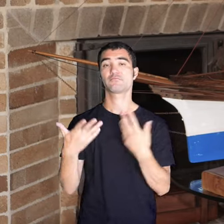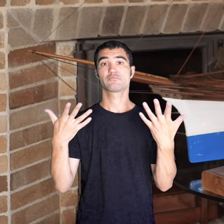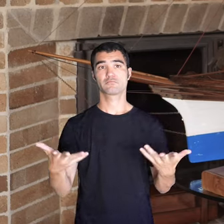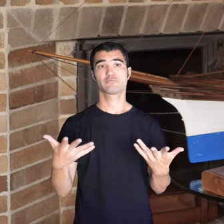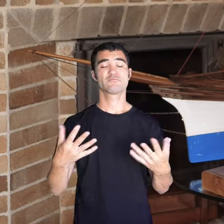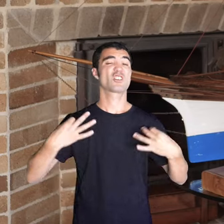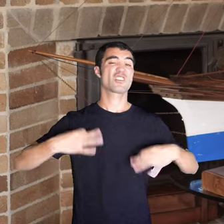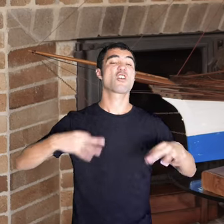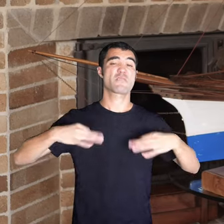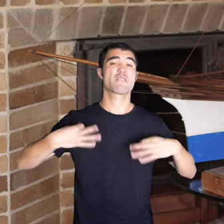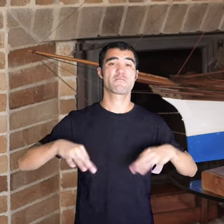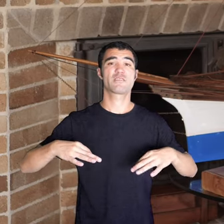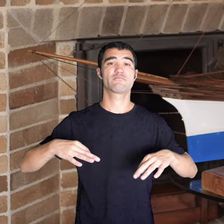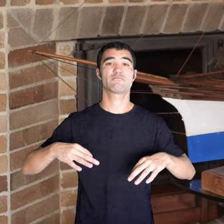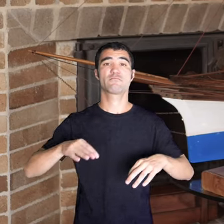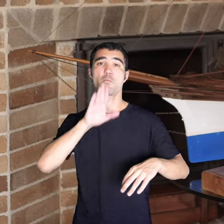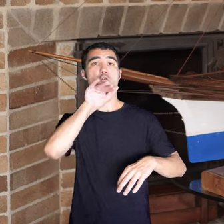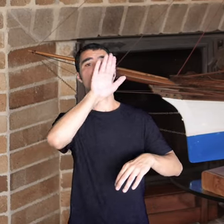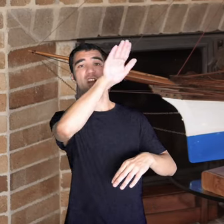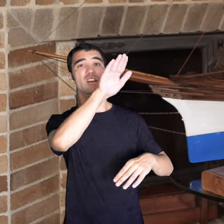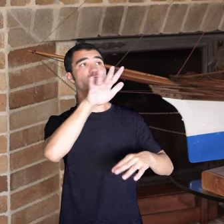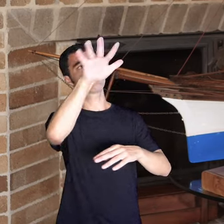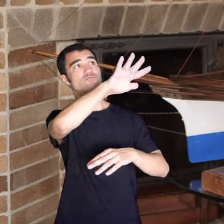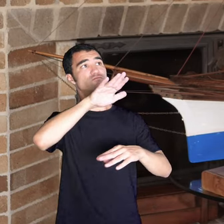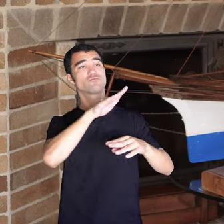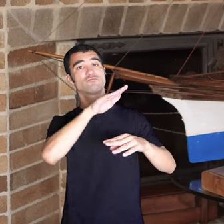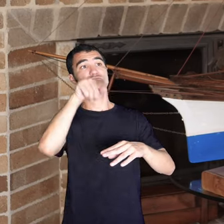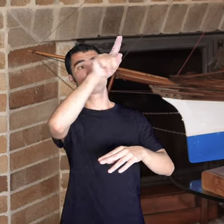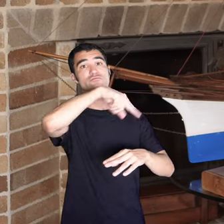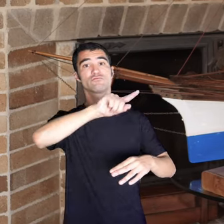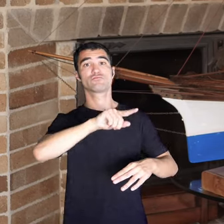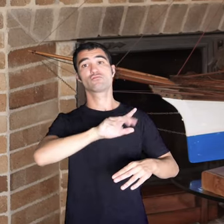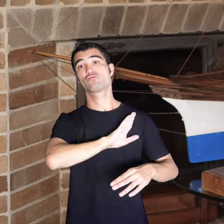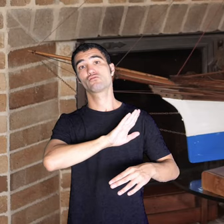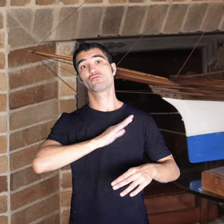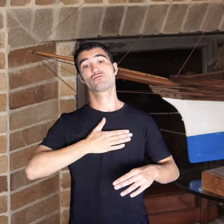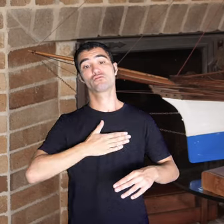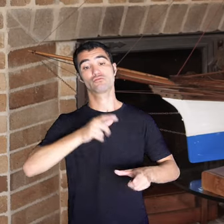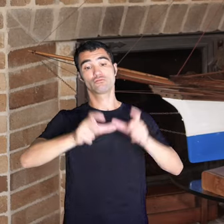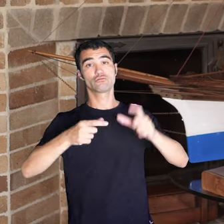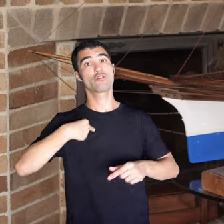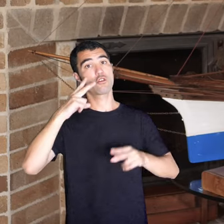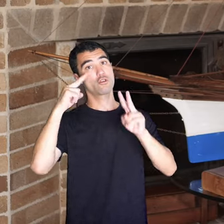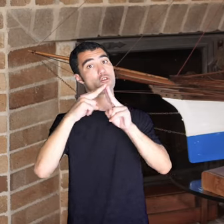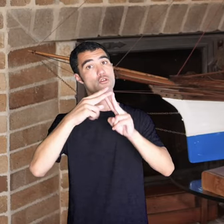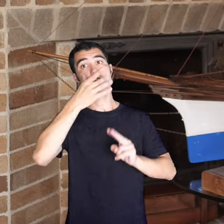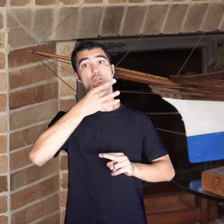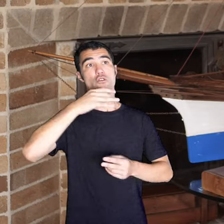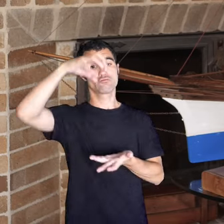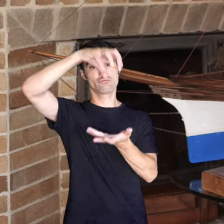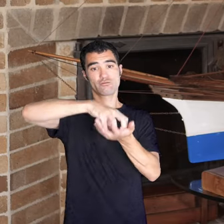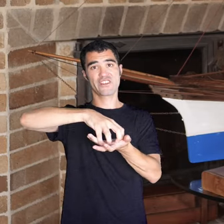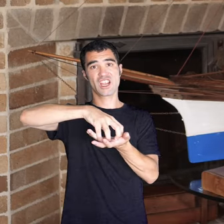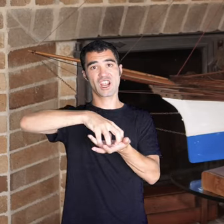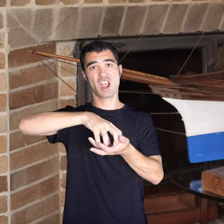Era bastant corrent anar-se'n per la muntanya de gent coneguda, diguéssim, de qualque possessió o això,